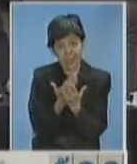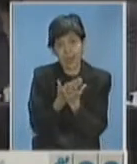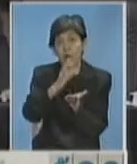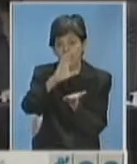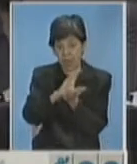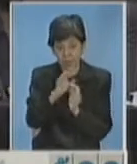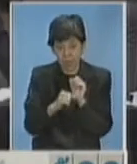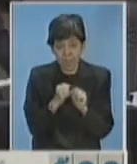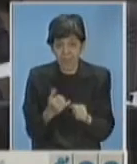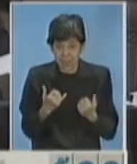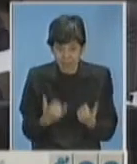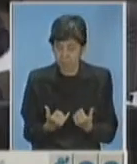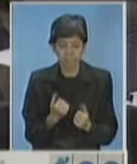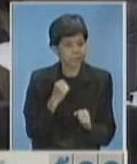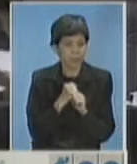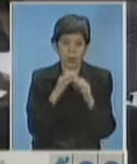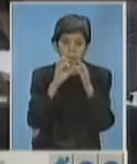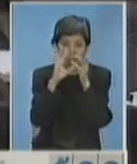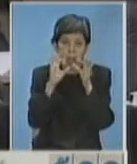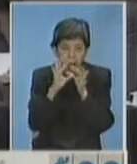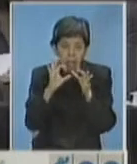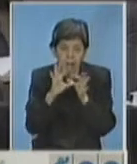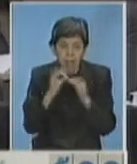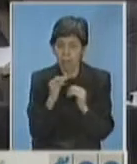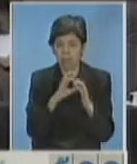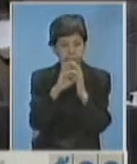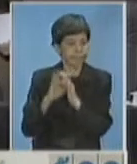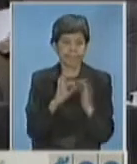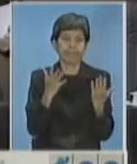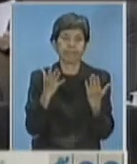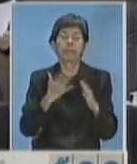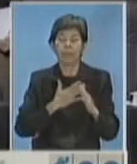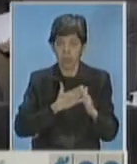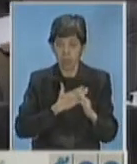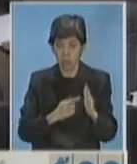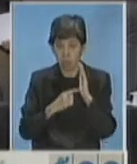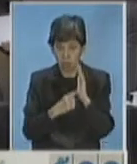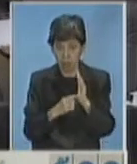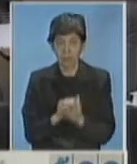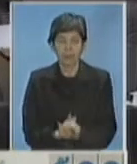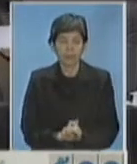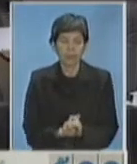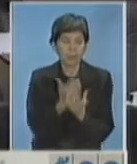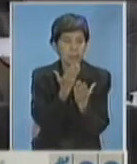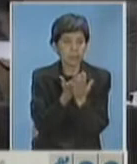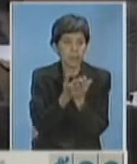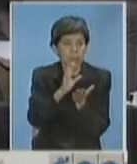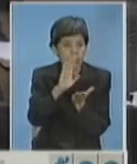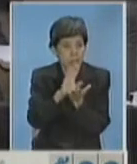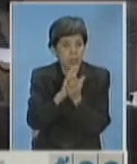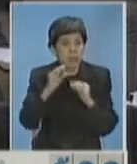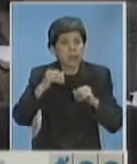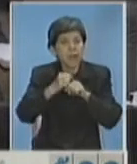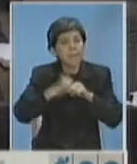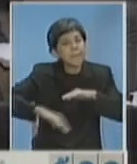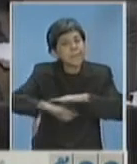ปีนี้นะคะไม่บูรณาการเลยยกตัวอย่างเช่นงบของการพัฒนาโครงสร้